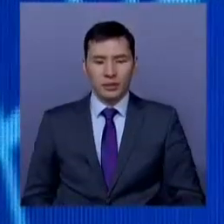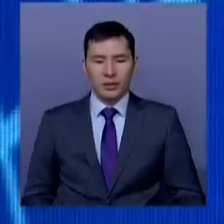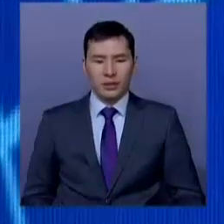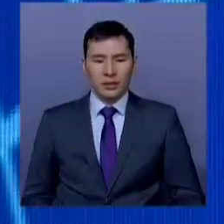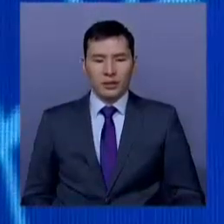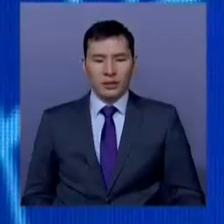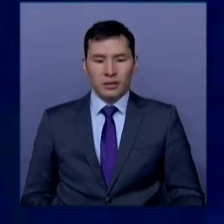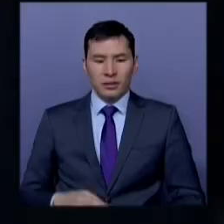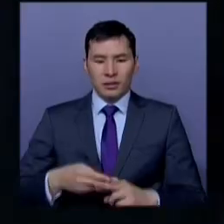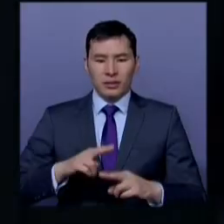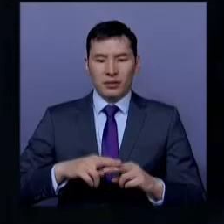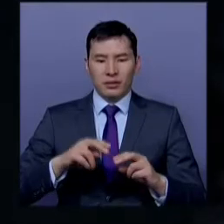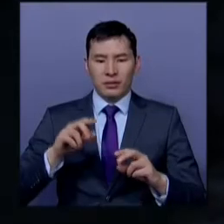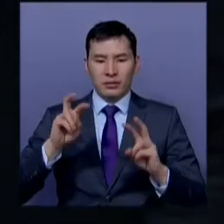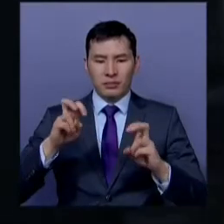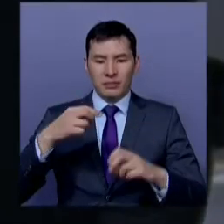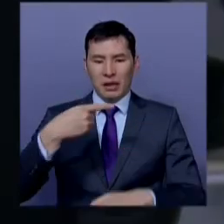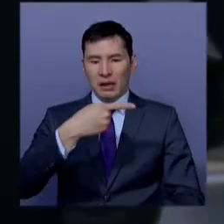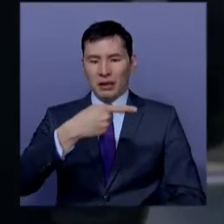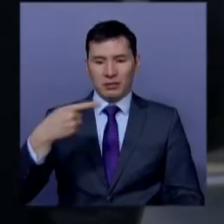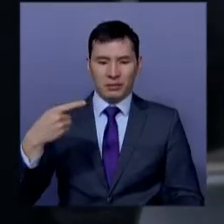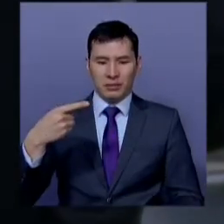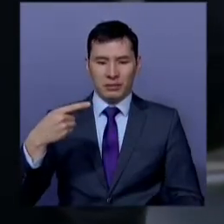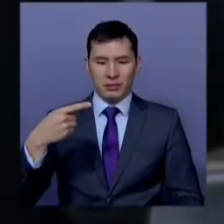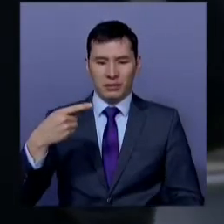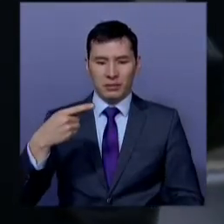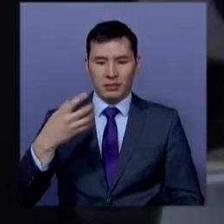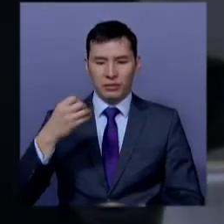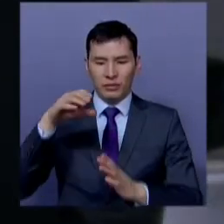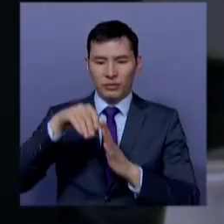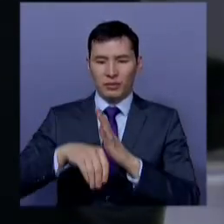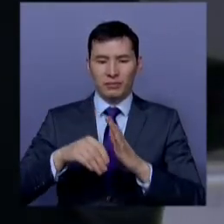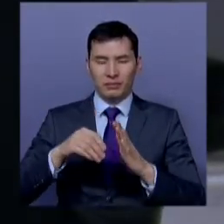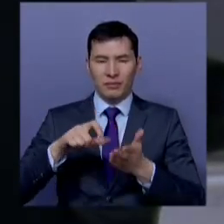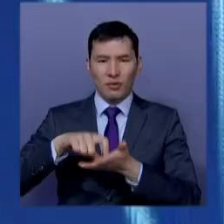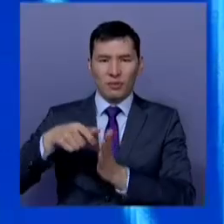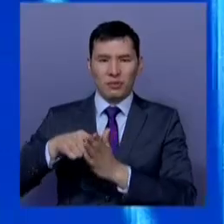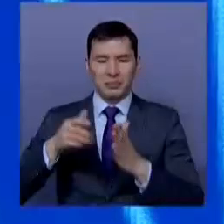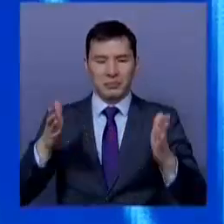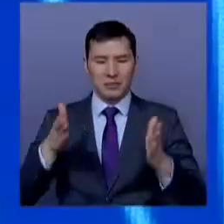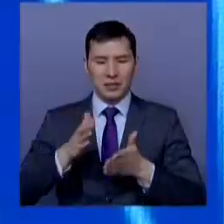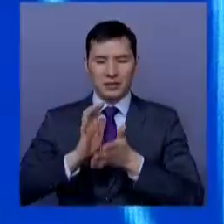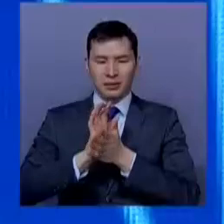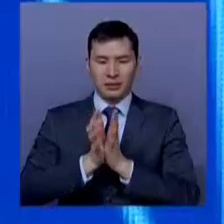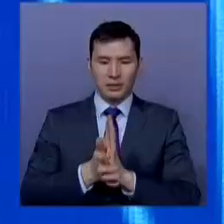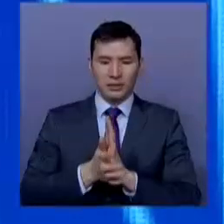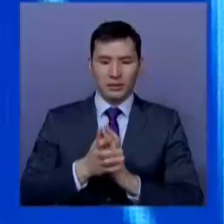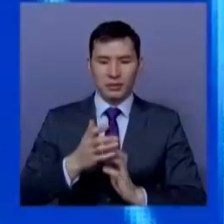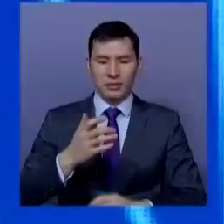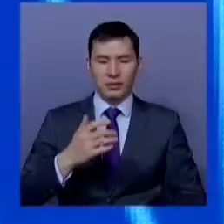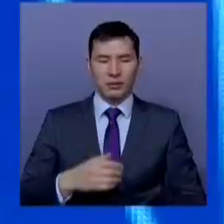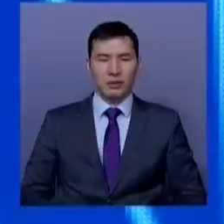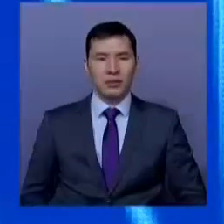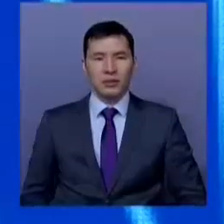Бір қабатты шағын үй, кластарының да іші өте тарлау. Енді үш емес, одан